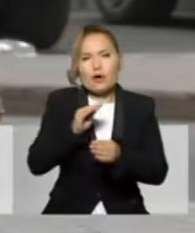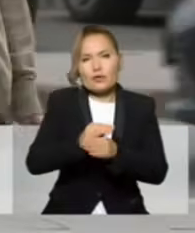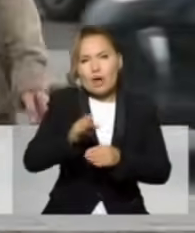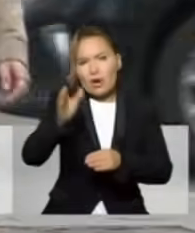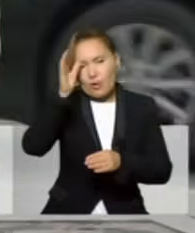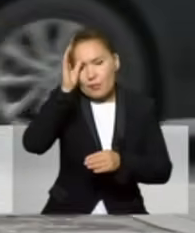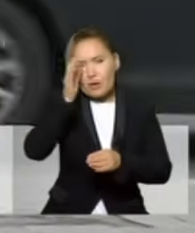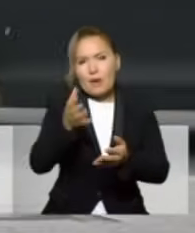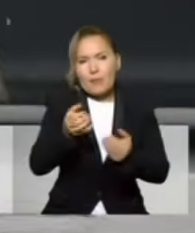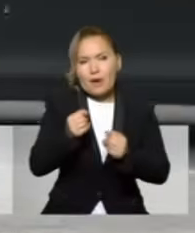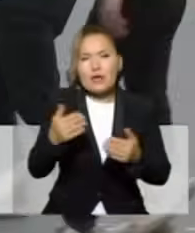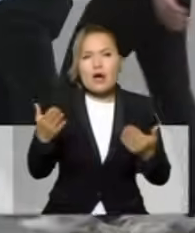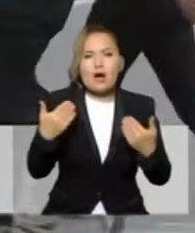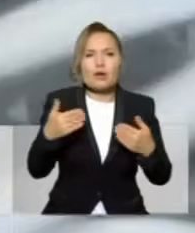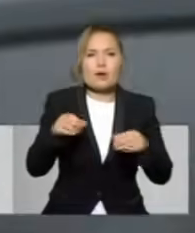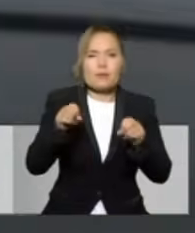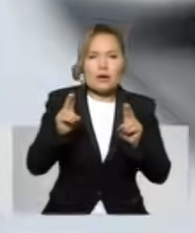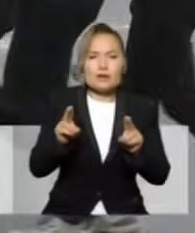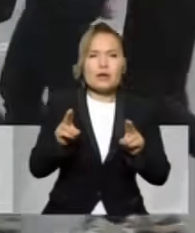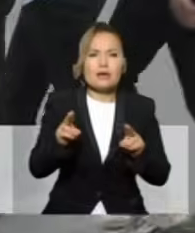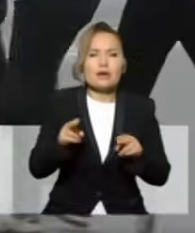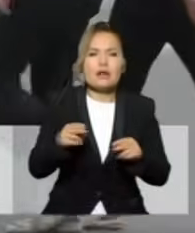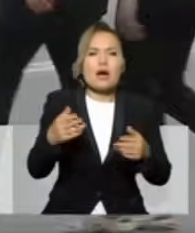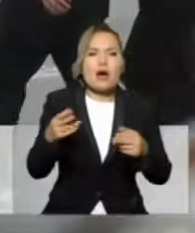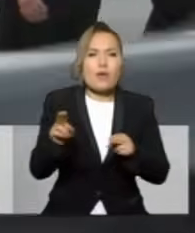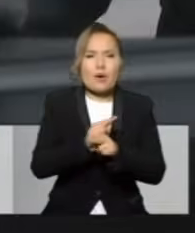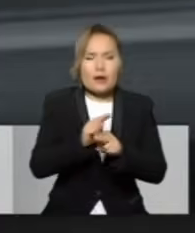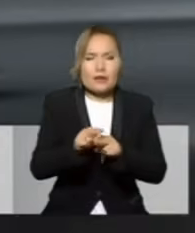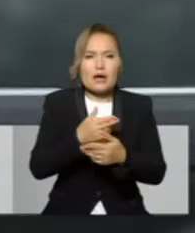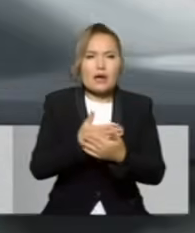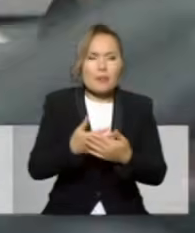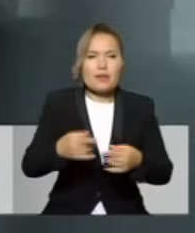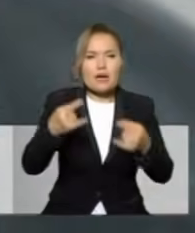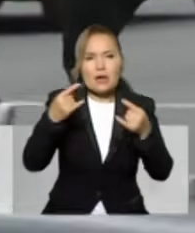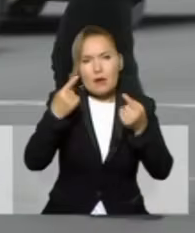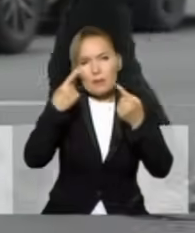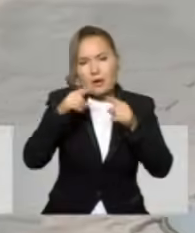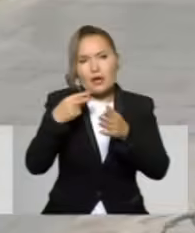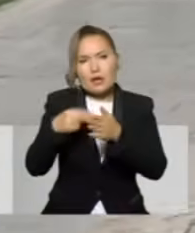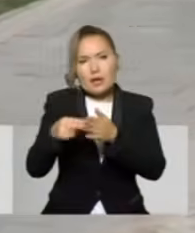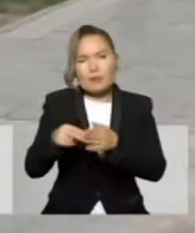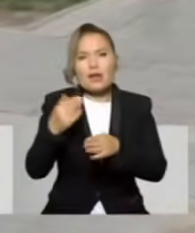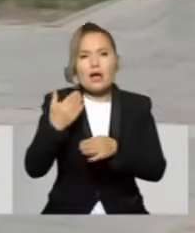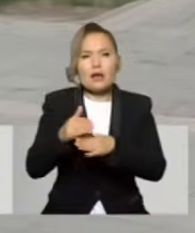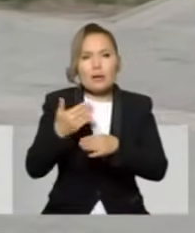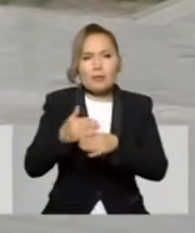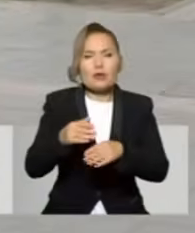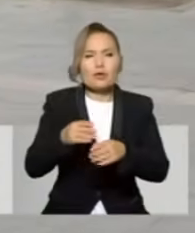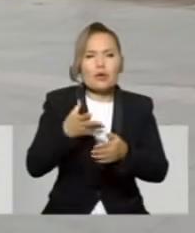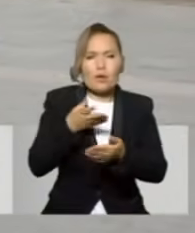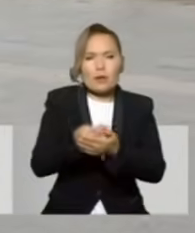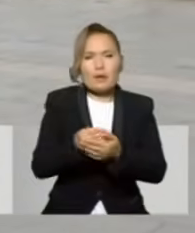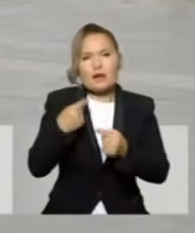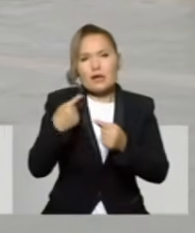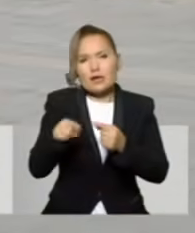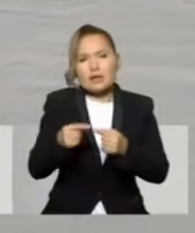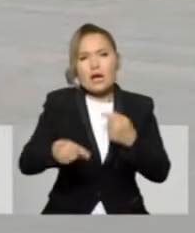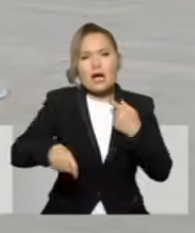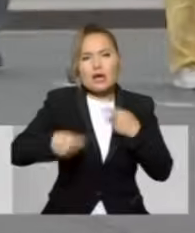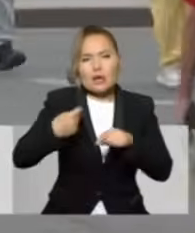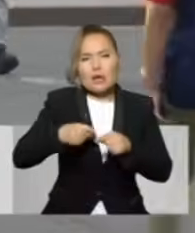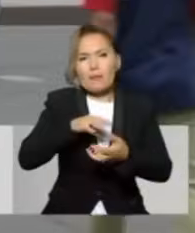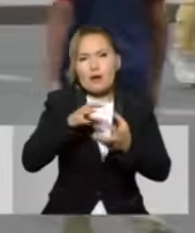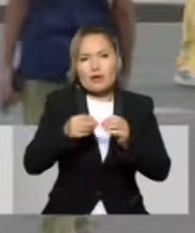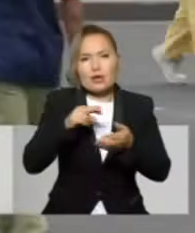алуға, демалыс пен ойын сауыққа, сауықтыруға, жиһаз, тұрмыстық техника заттарын сатып алуға, кредиттерді өтеу және басқа да